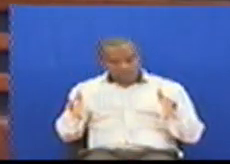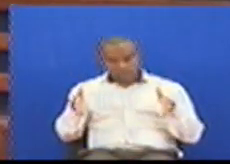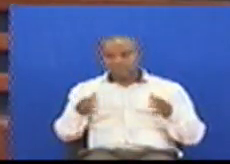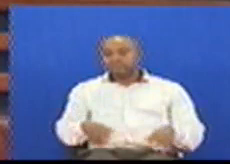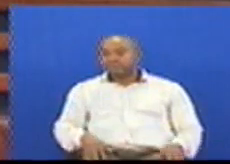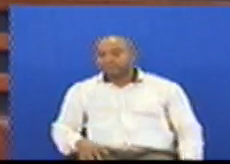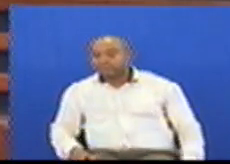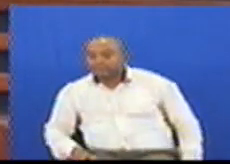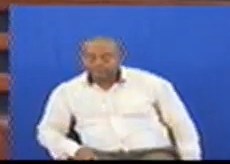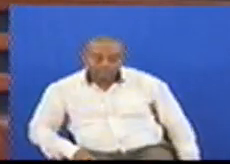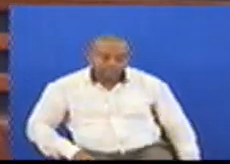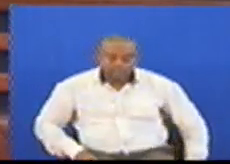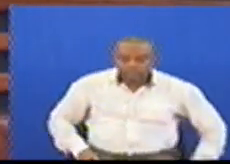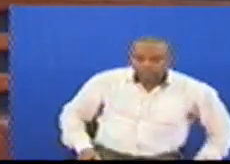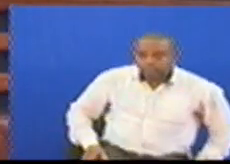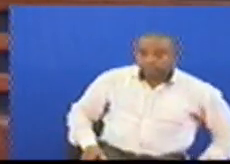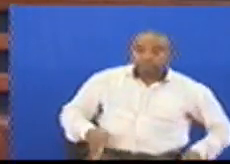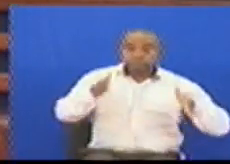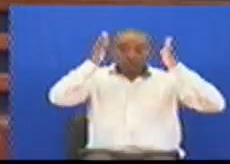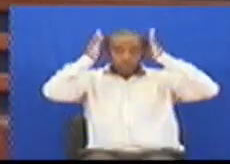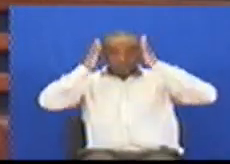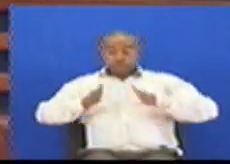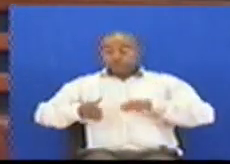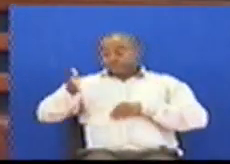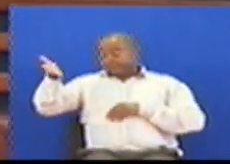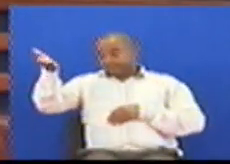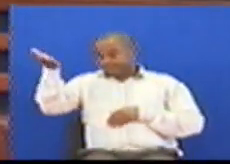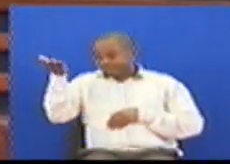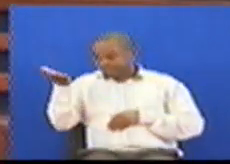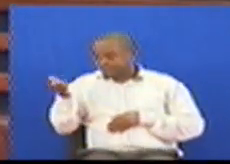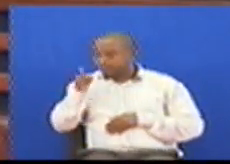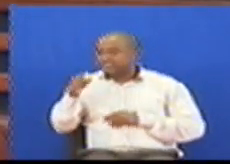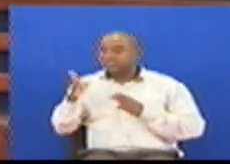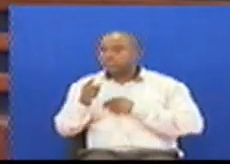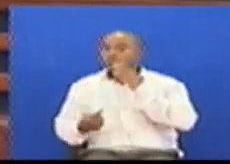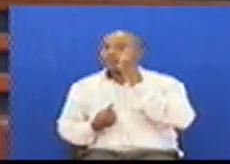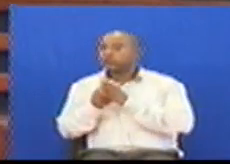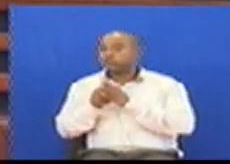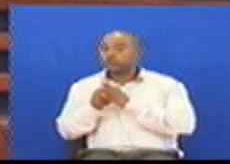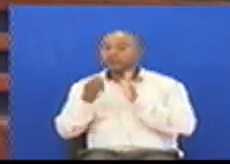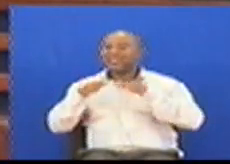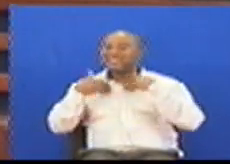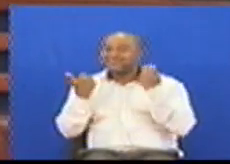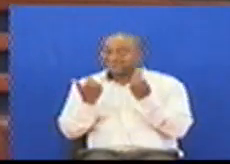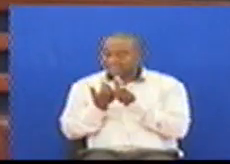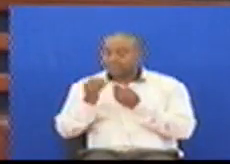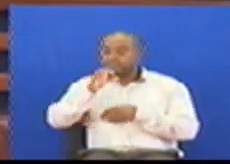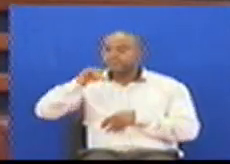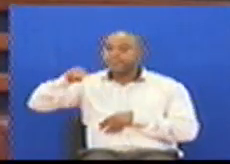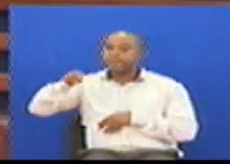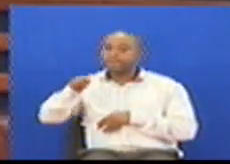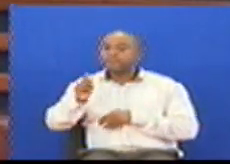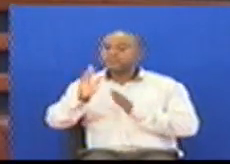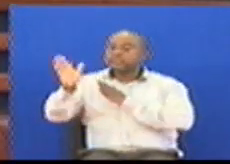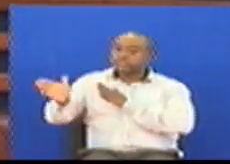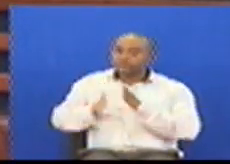Naibu Spika, Mheshimiwa Naibu Spika, haya ndiyo matokeo ya chama kilichojiandaa kuwatumikia wananchi na